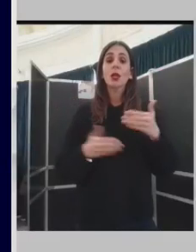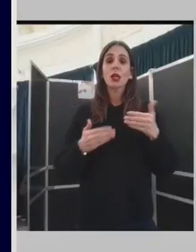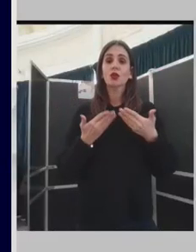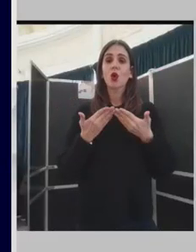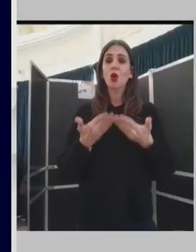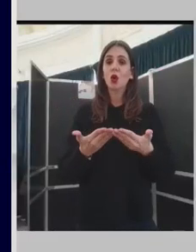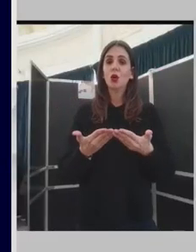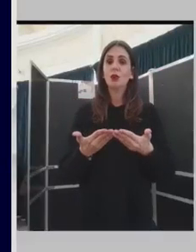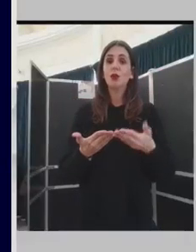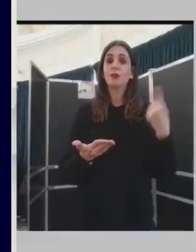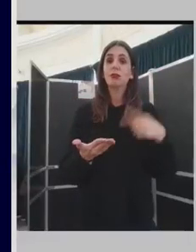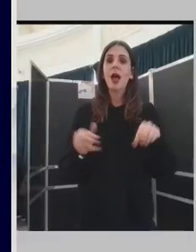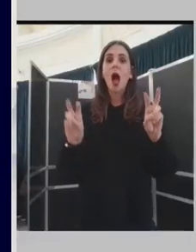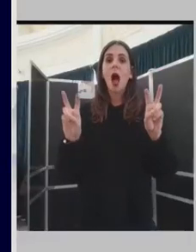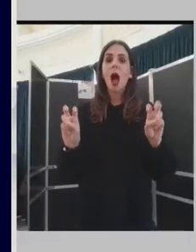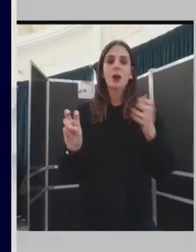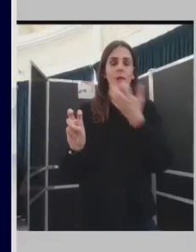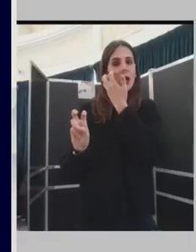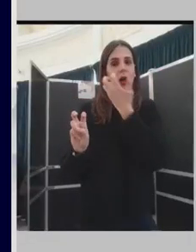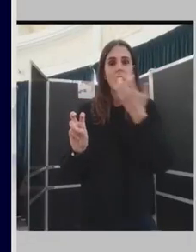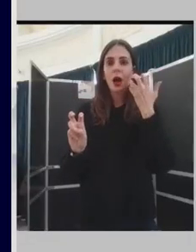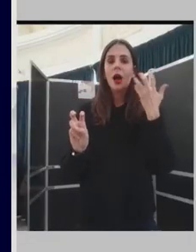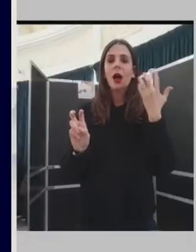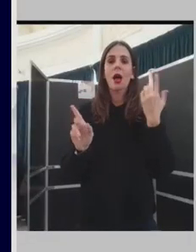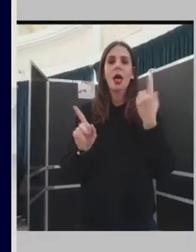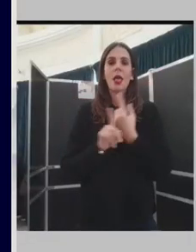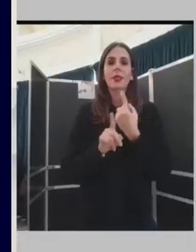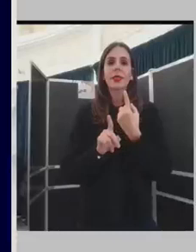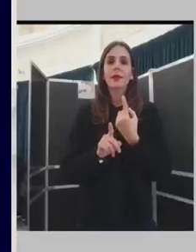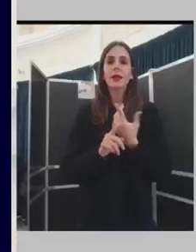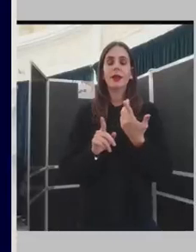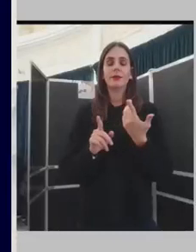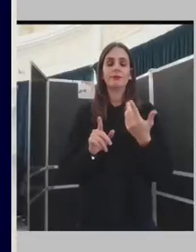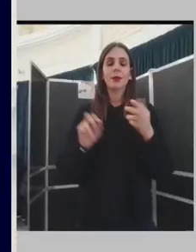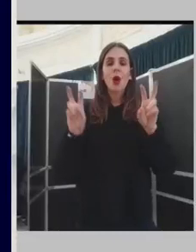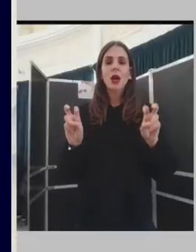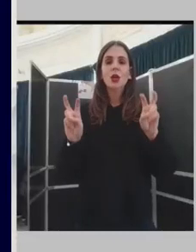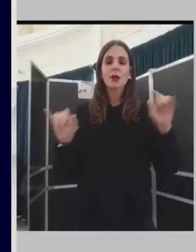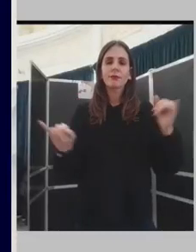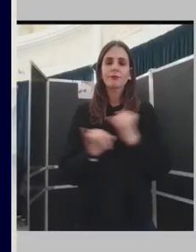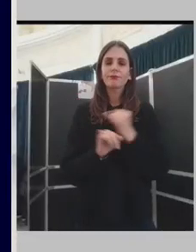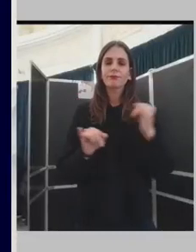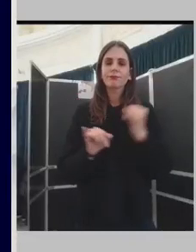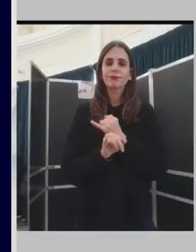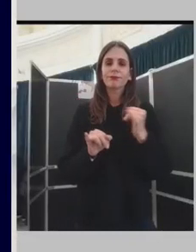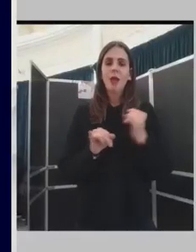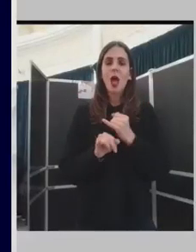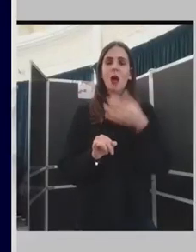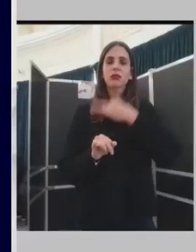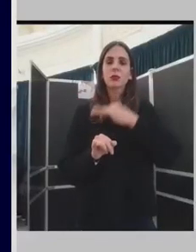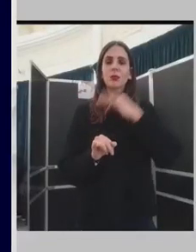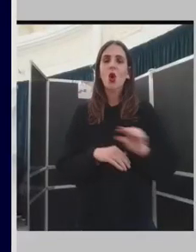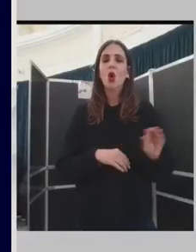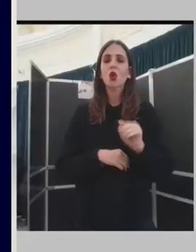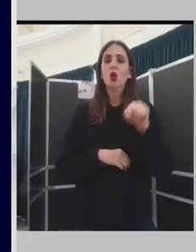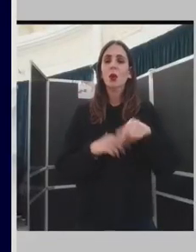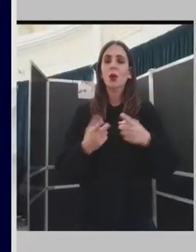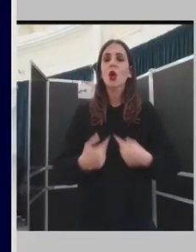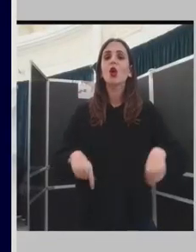tema meritevole per dedicare al tema stesso una seduta del Consiglio Municipale, cioè il